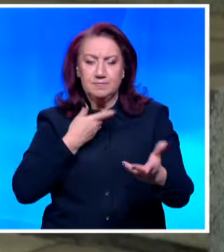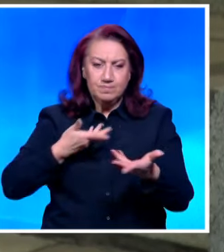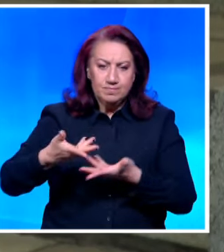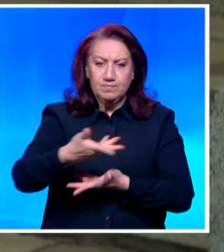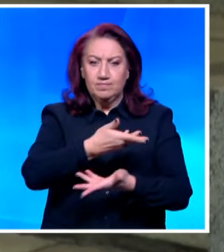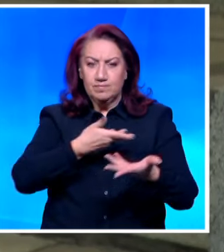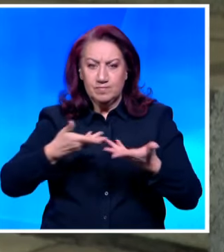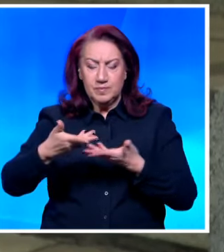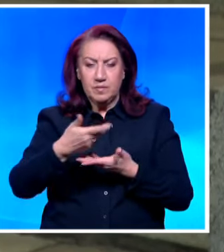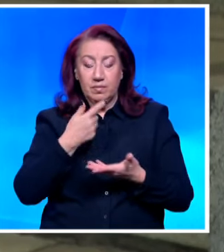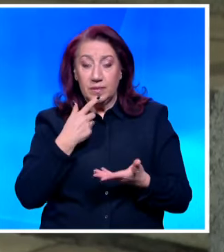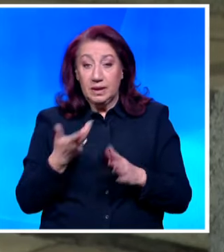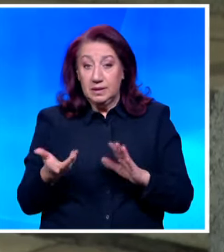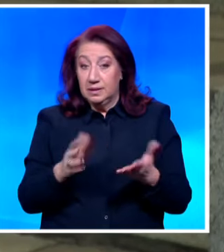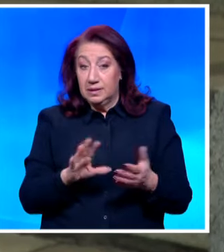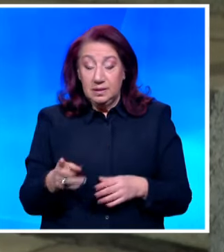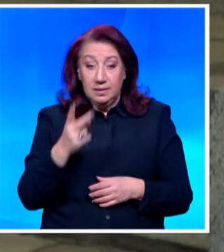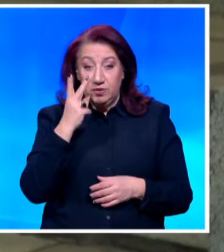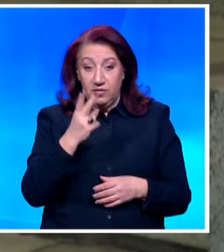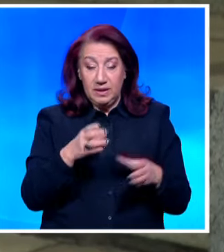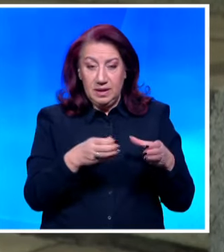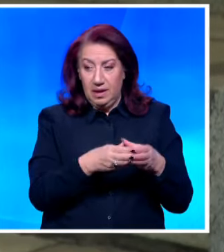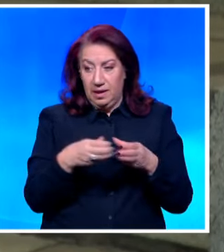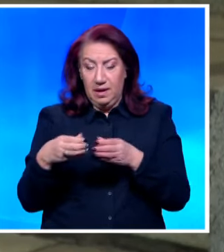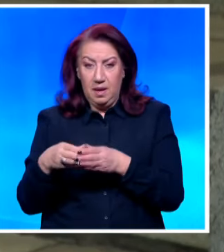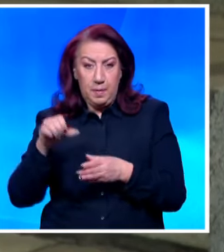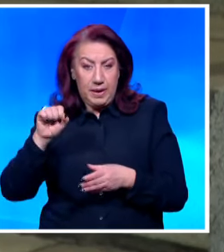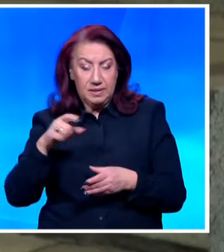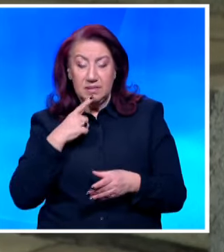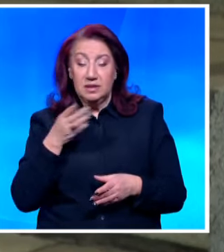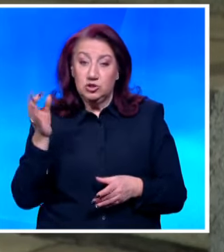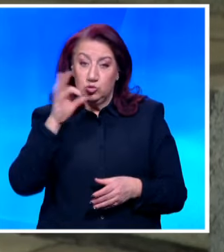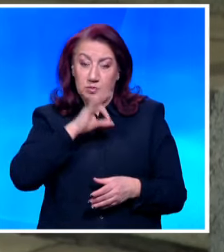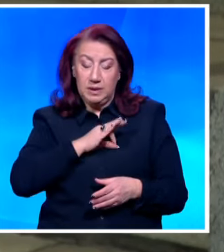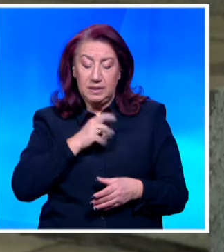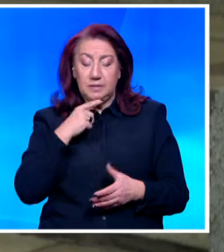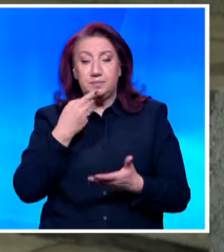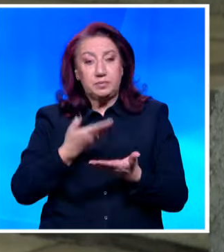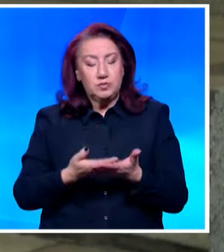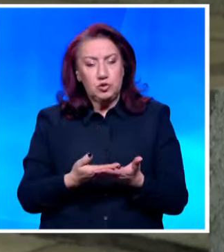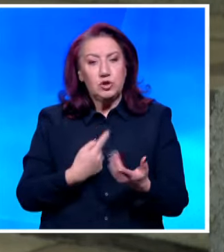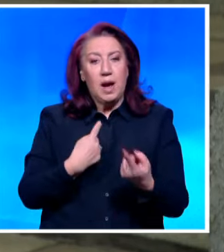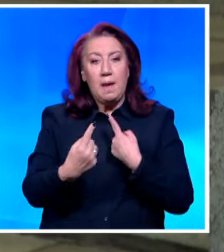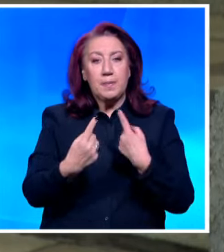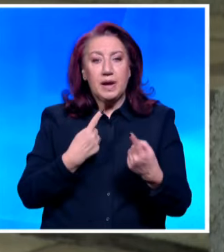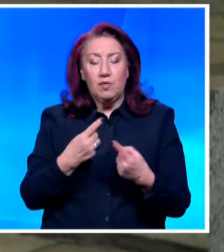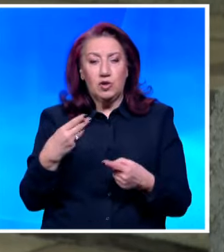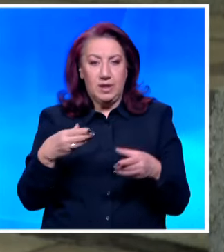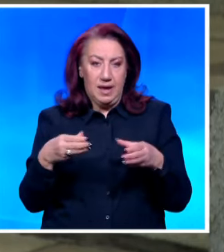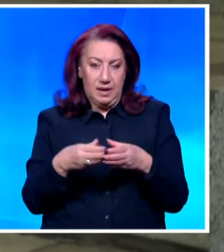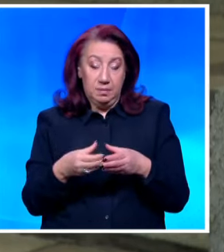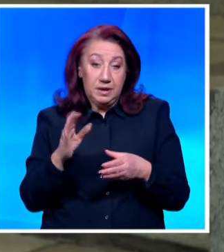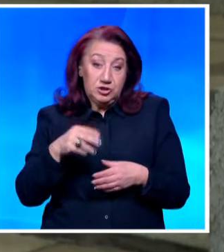формации във властта ще успеят да излъчат преговорни екипи предстои да разберем следващите 13 дни колкото